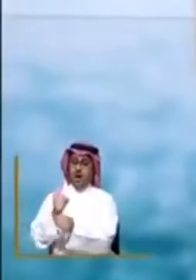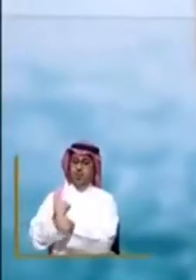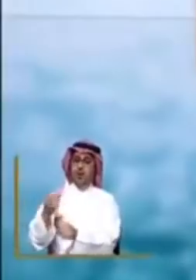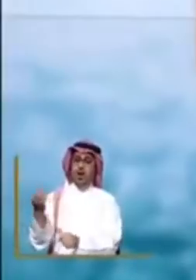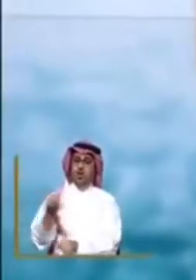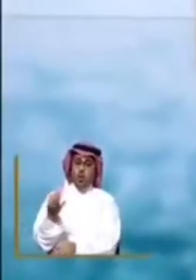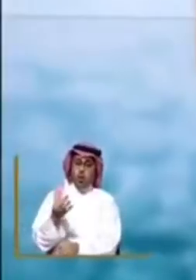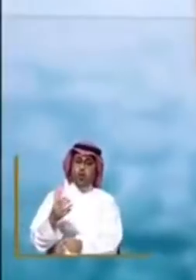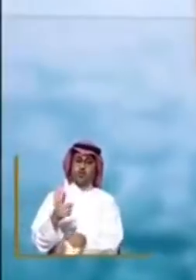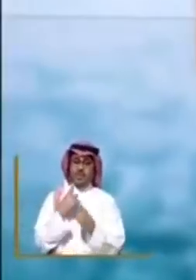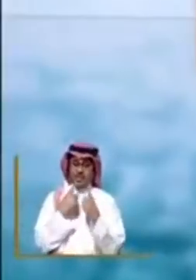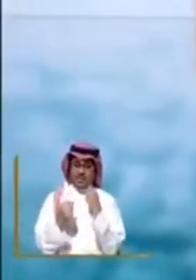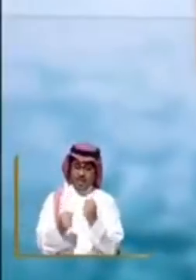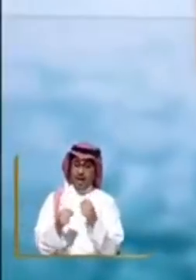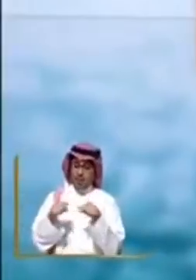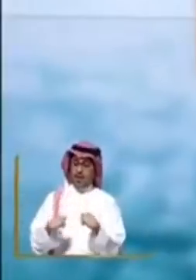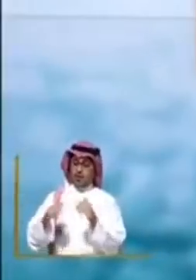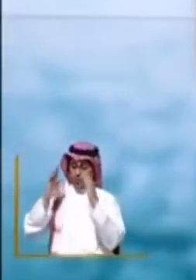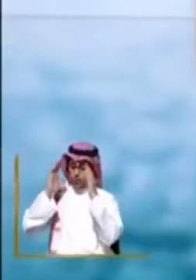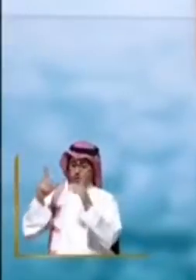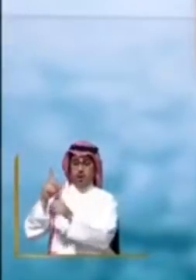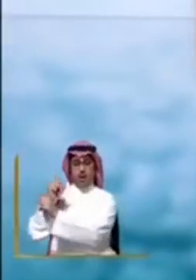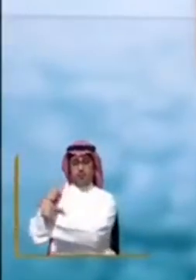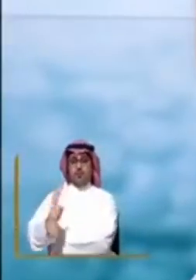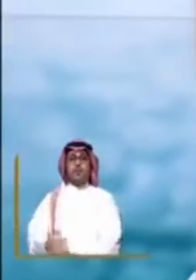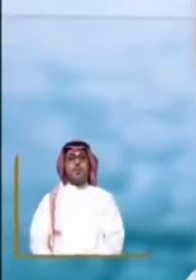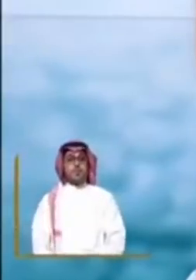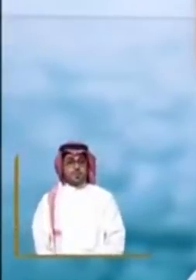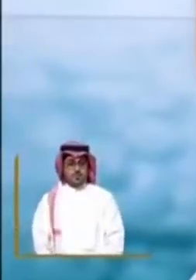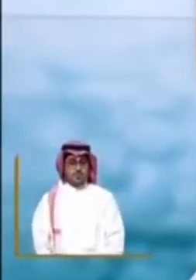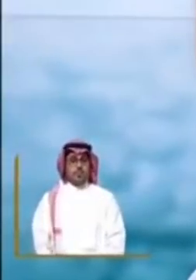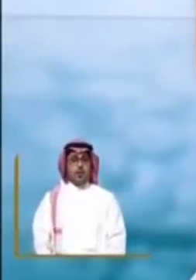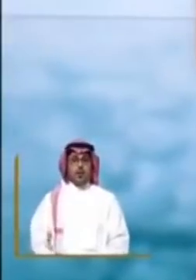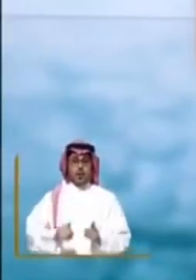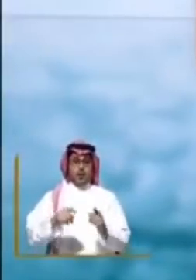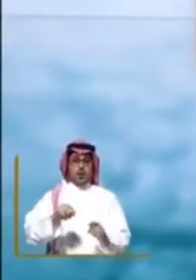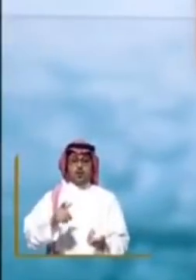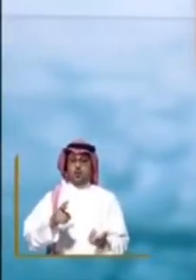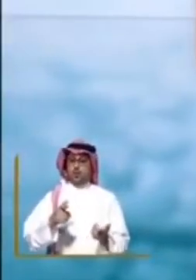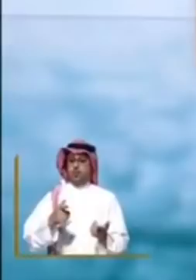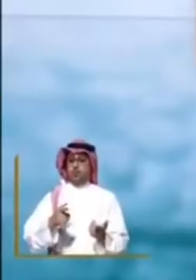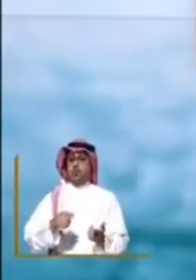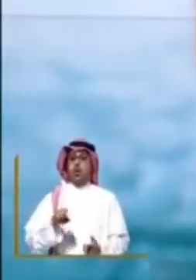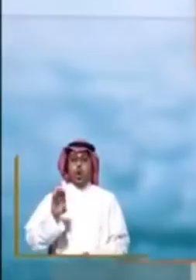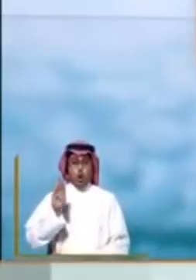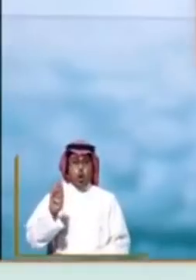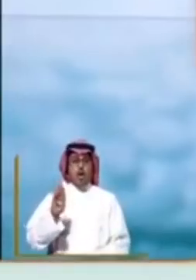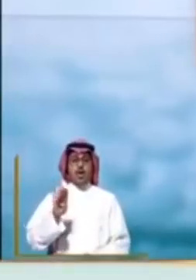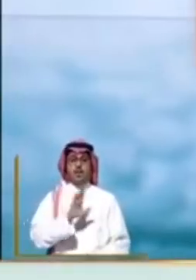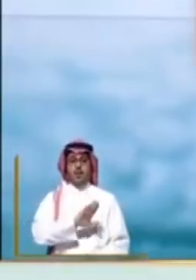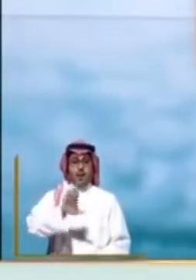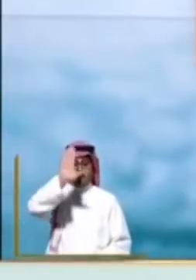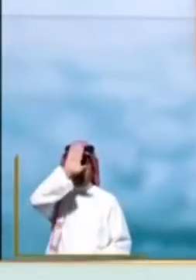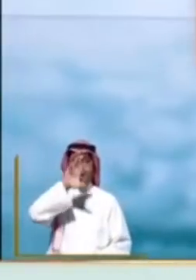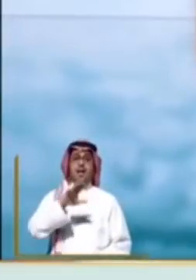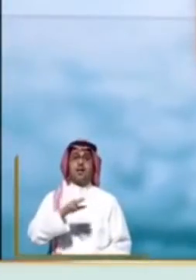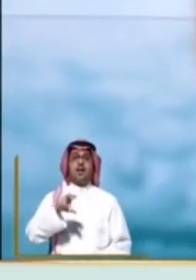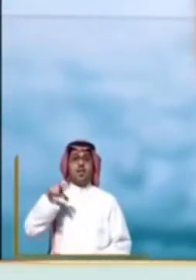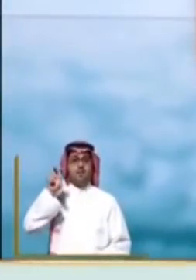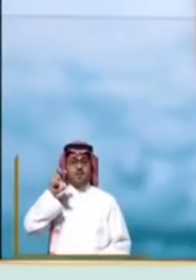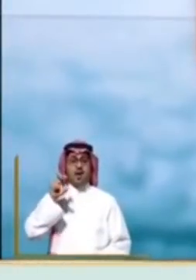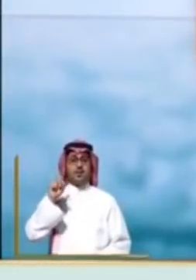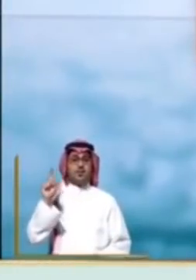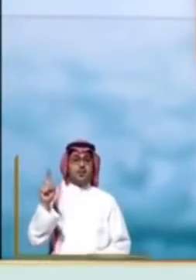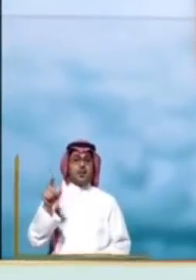الظروف العصيبة والاستثنائية. حققت المديرية العامة لكلية الملك فهد الأمنية شهادة